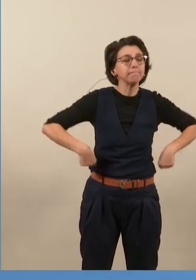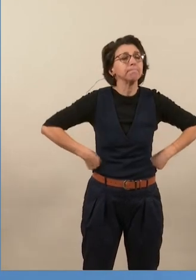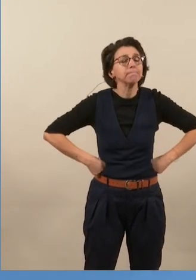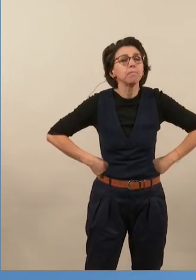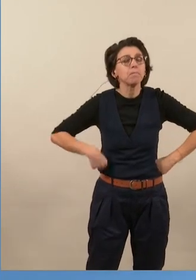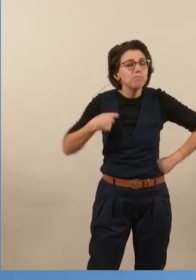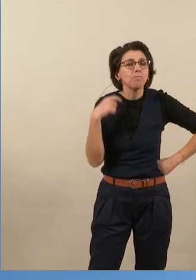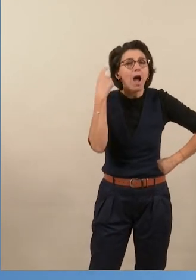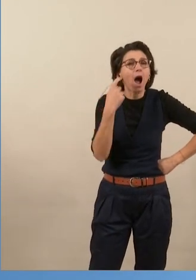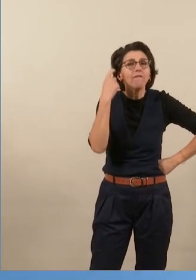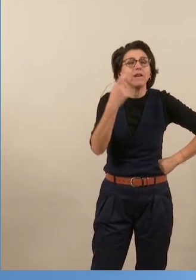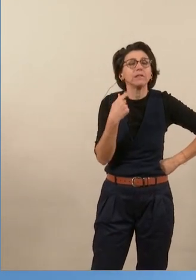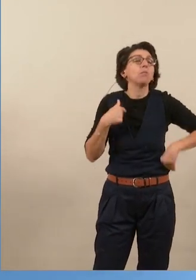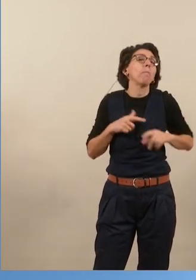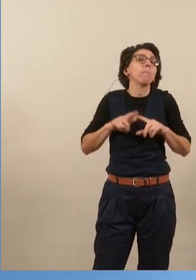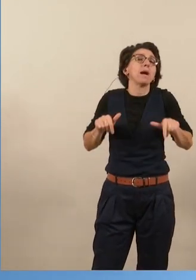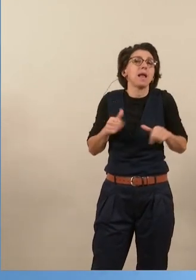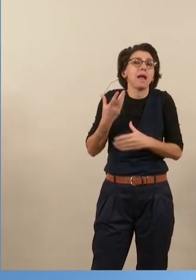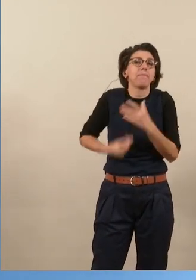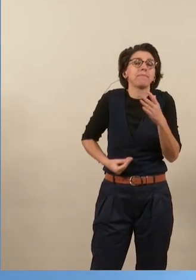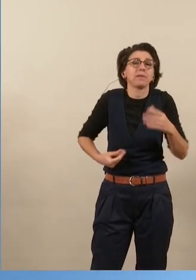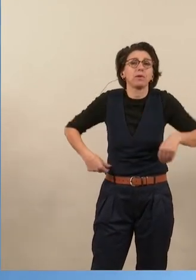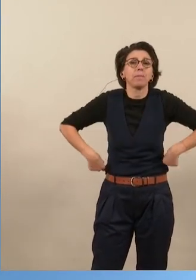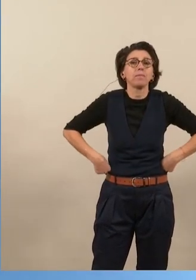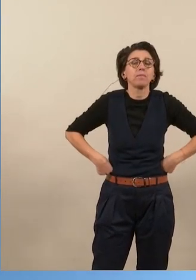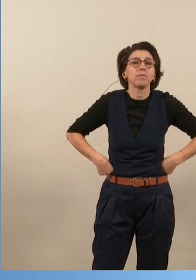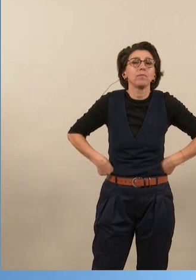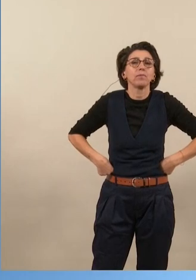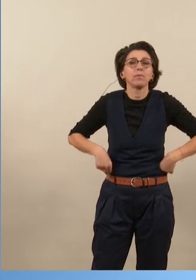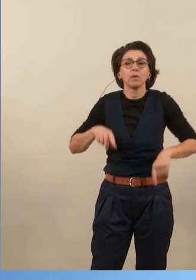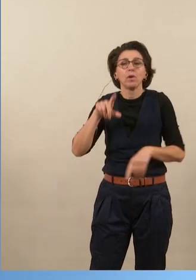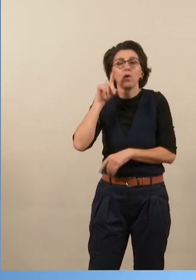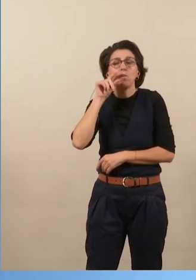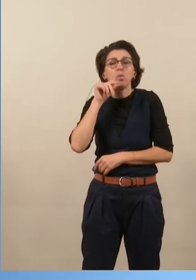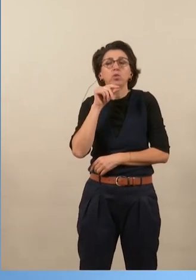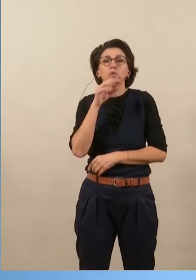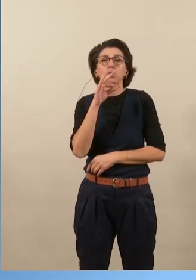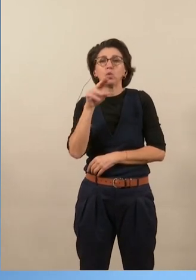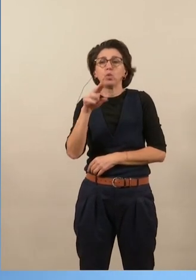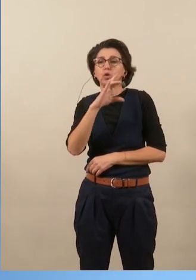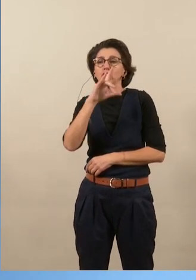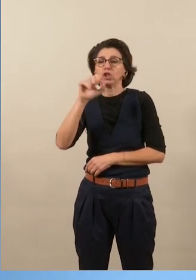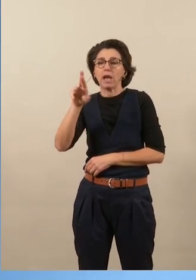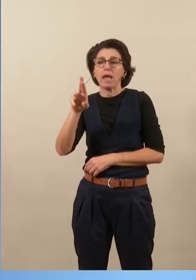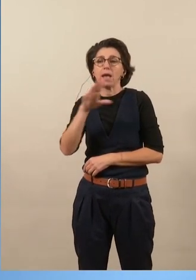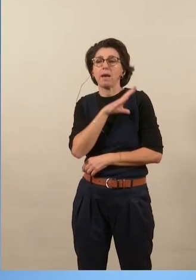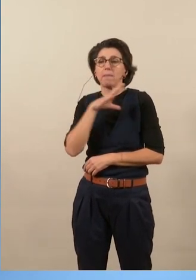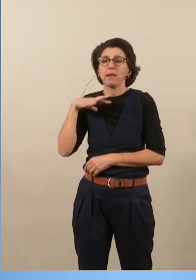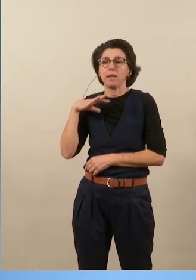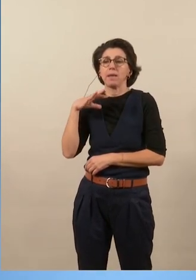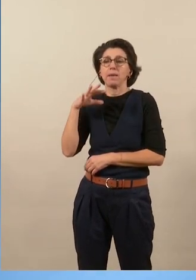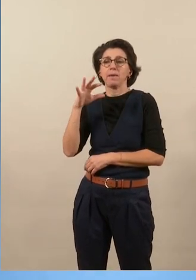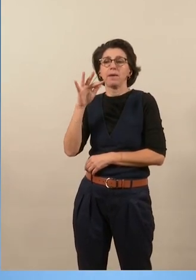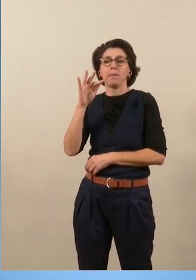n'étais pas là mais il y a eu l'intervention l'alerte de gu Guy tcher et Bernadette Richard Finot c'est conseillés de votre